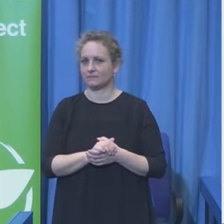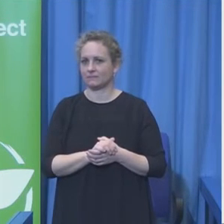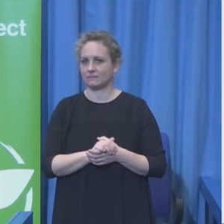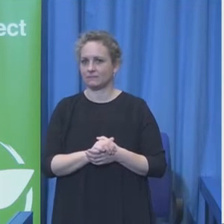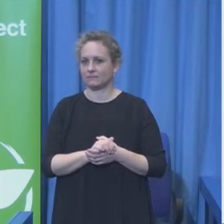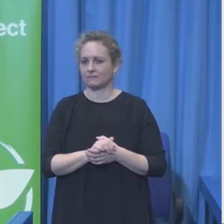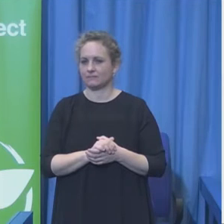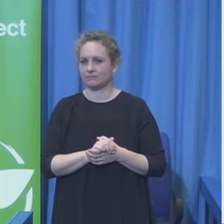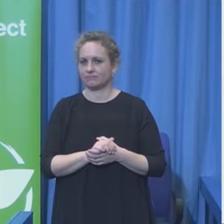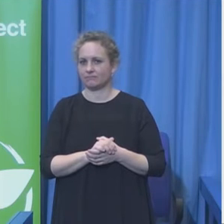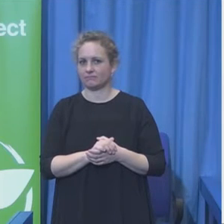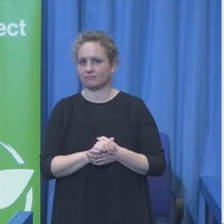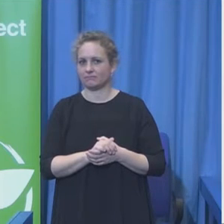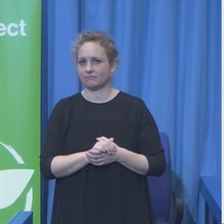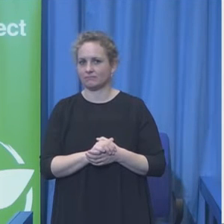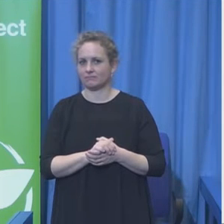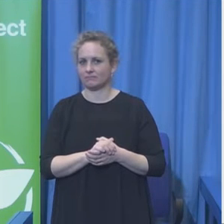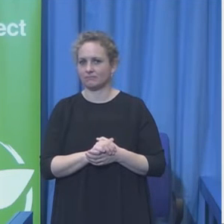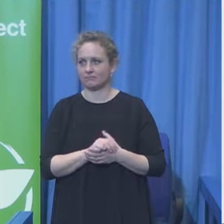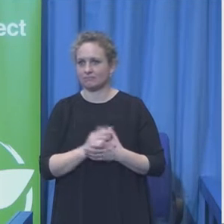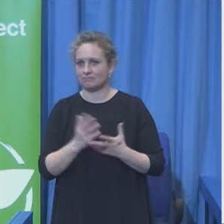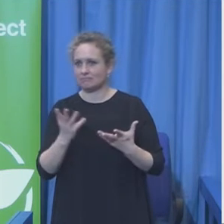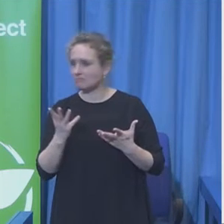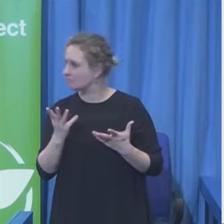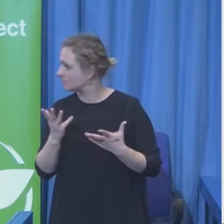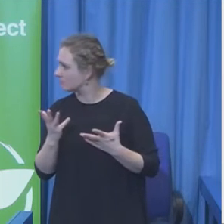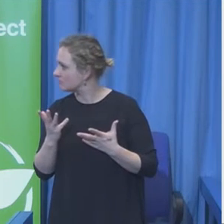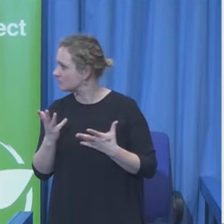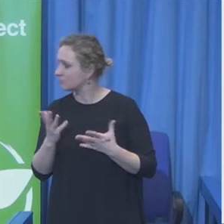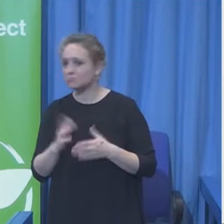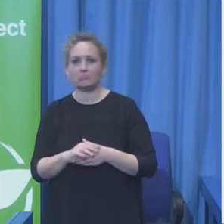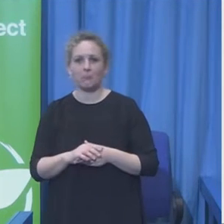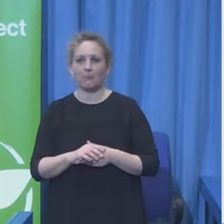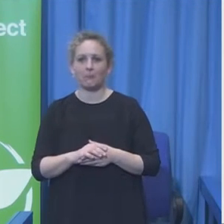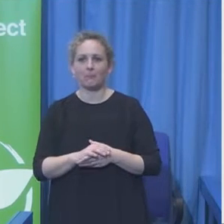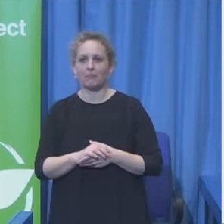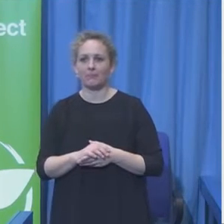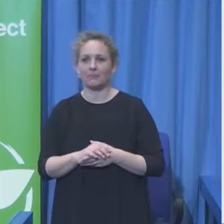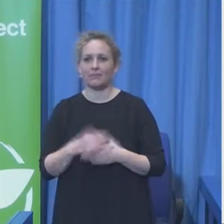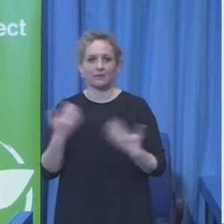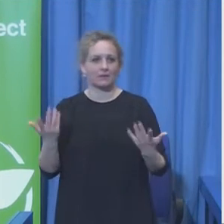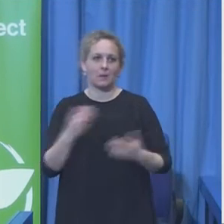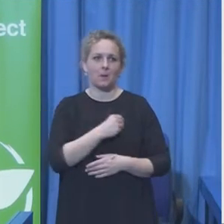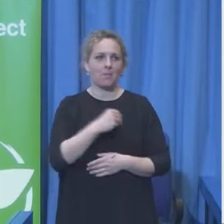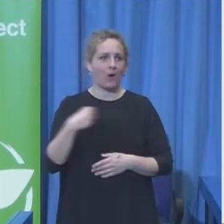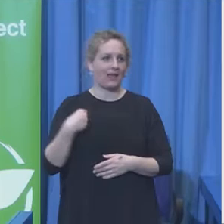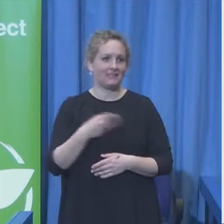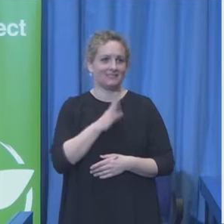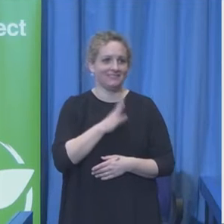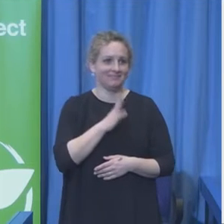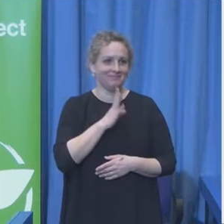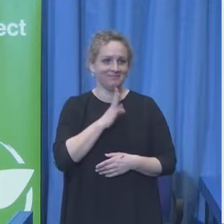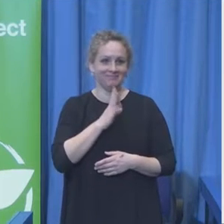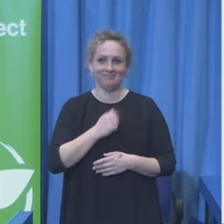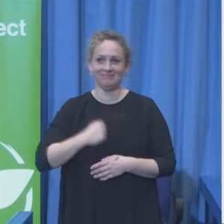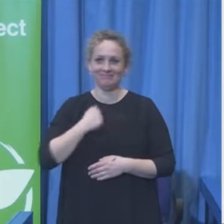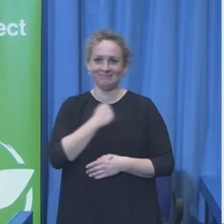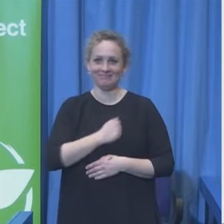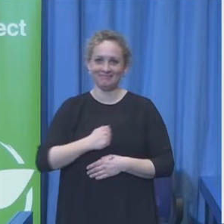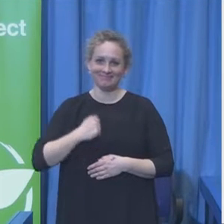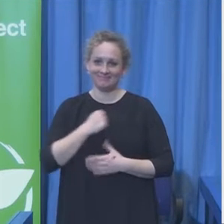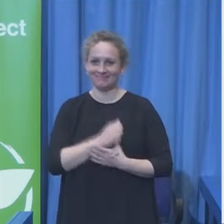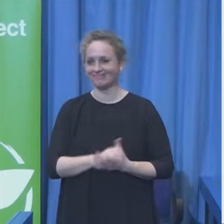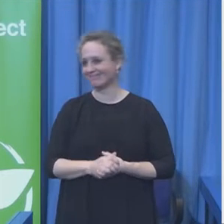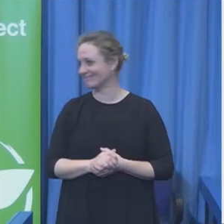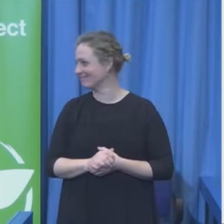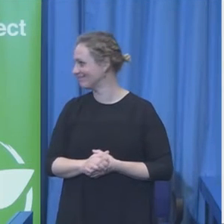zmotywowani do zatrudniania osób niepełnosprawnych. Z drugiej strony, osoby z niepełnosprawnościami